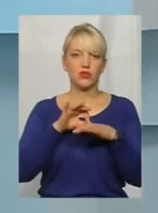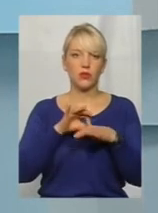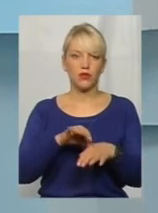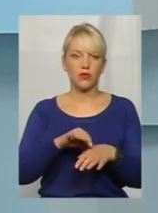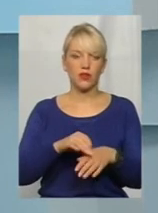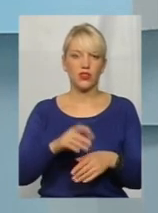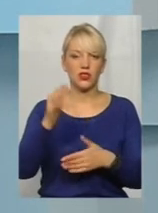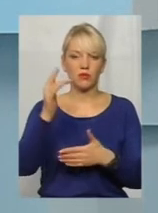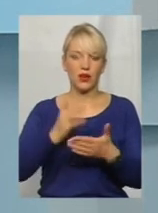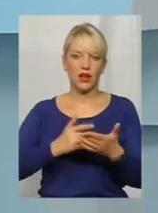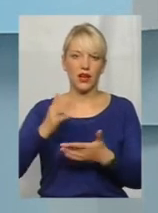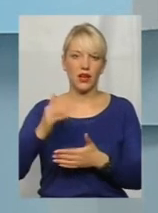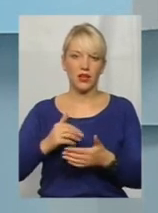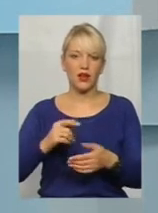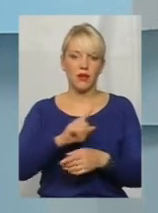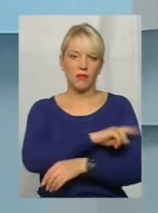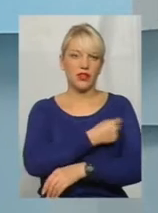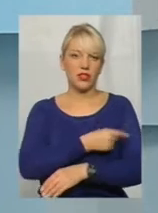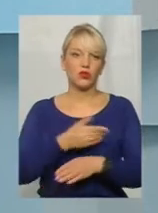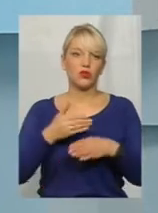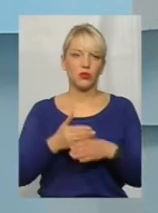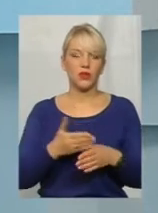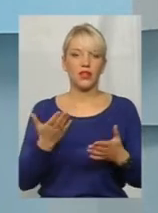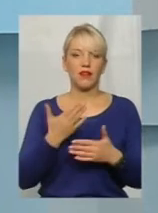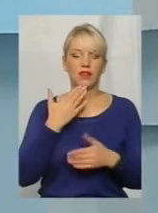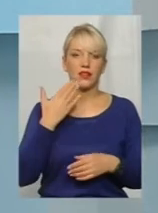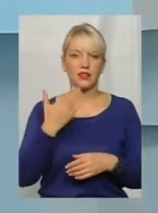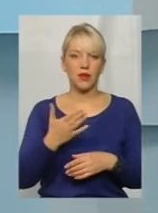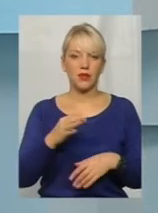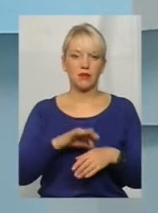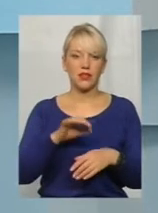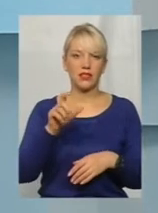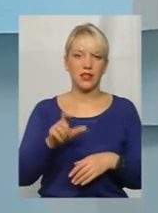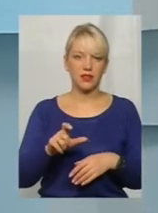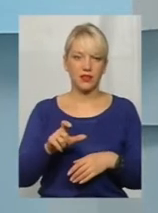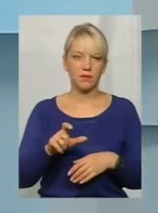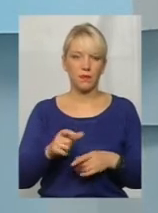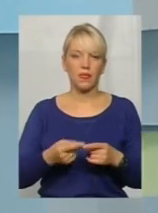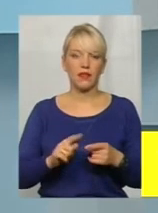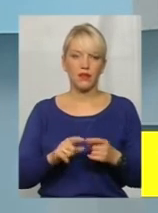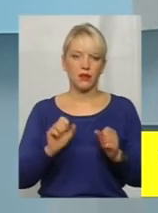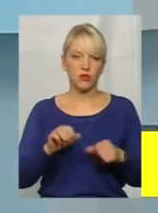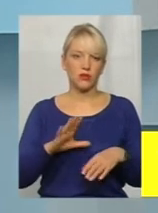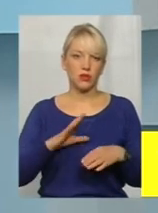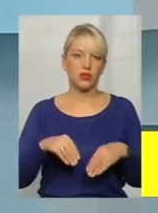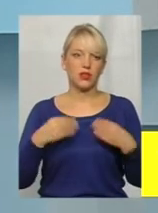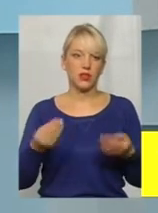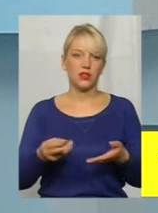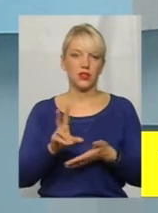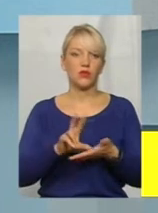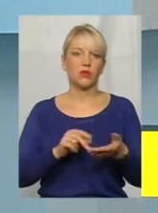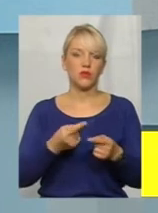цілий перелік медичної документації, і яка на запит пацієнта, вона йому може бути надана, копії